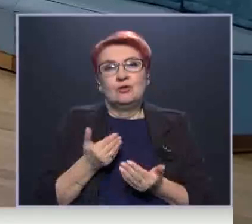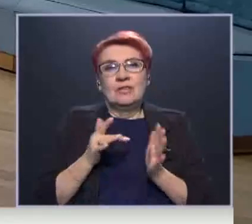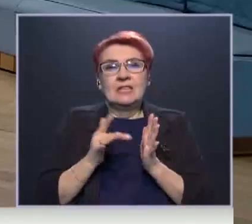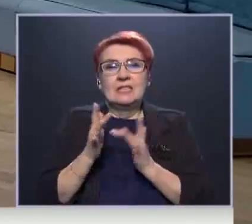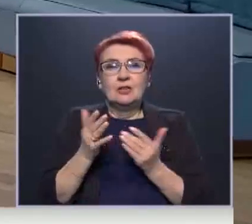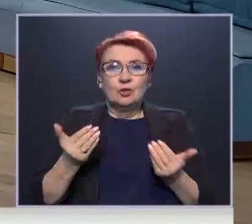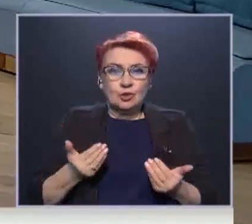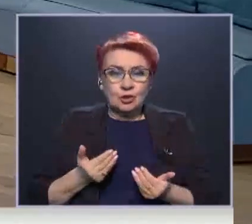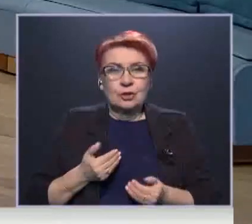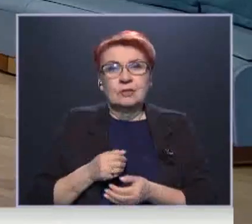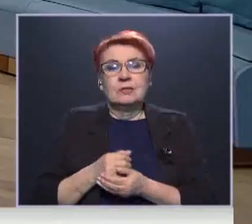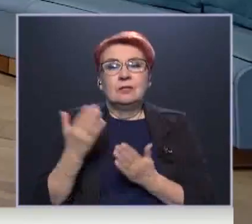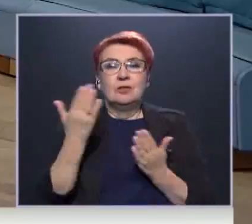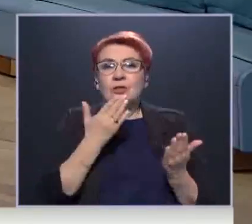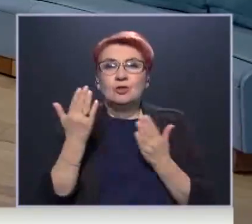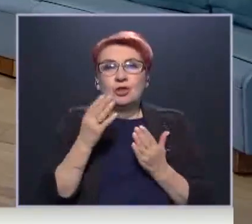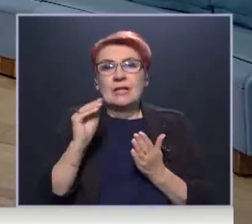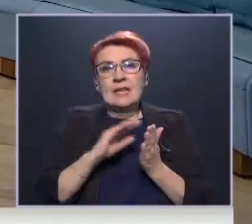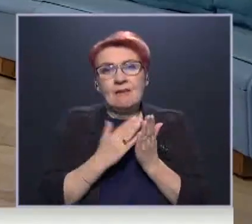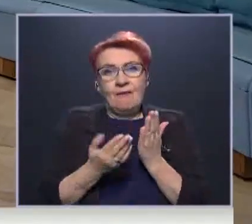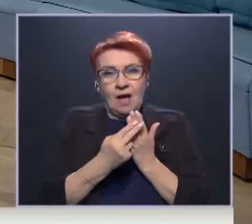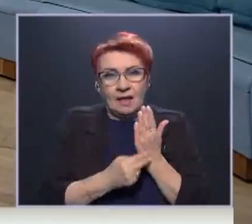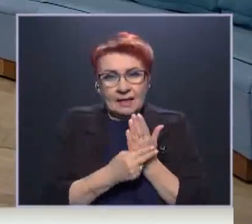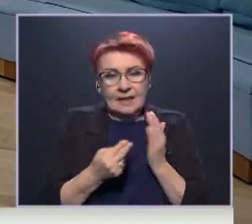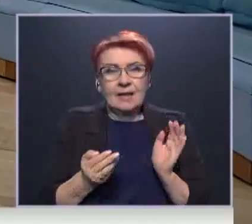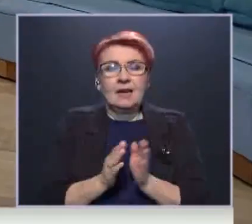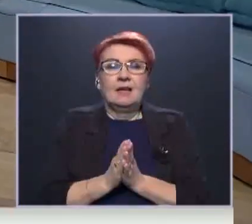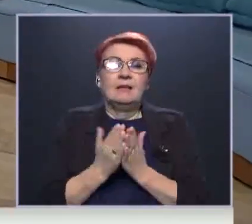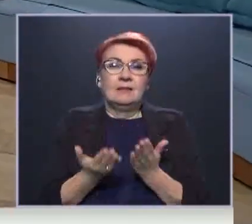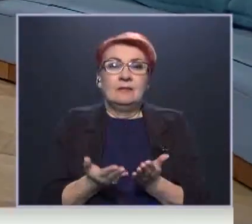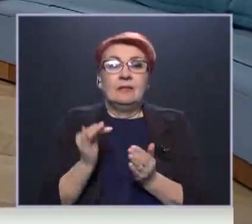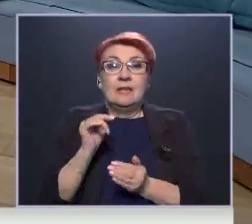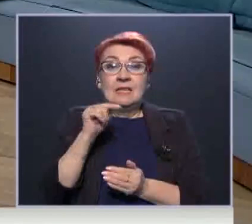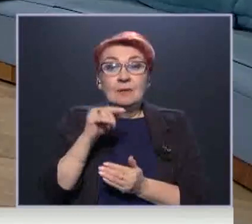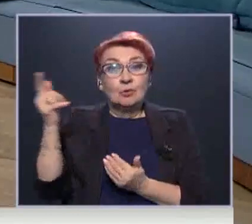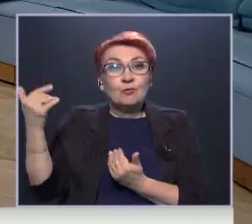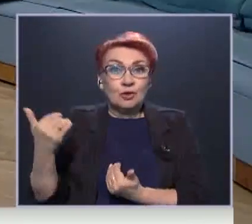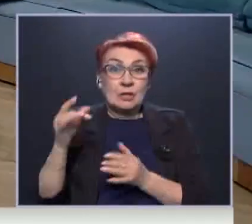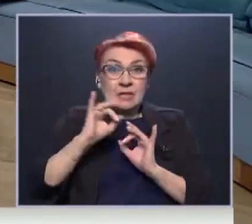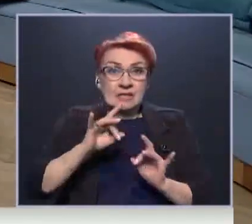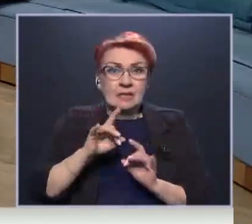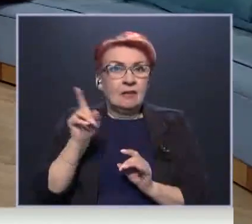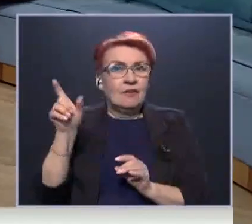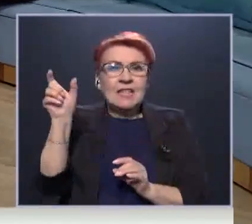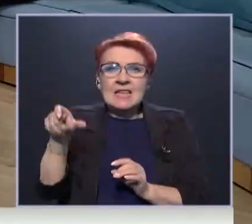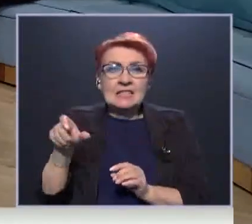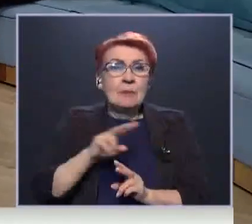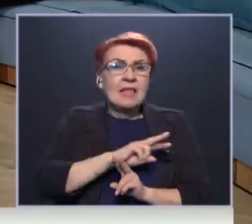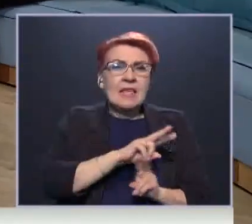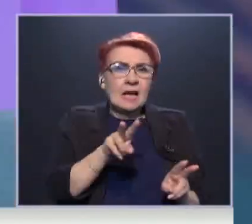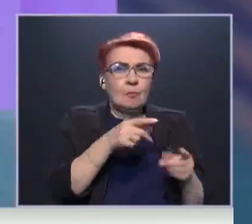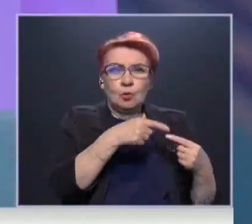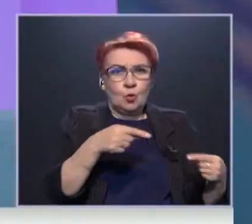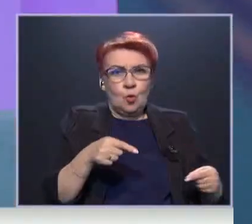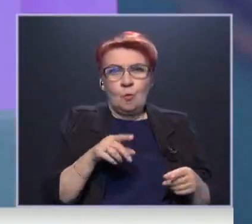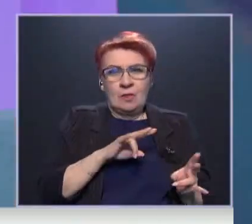жизнью, читать Евангелие. И вот тем, что вы рассказали, вы никак ни себе, никому другому не